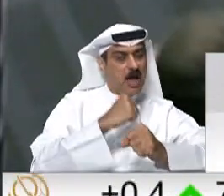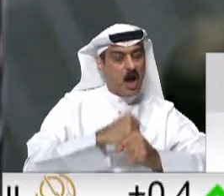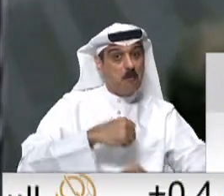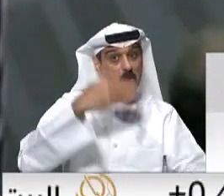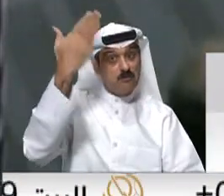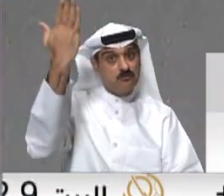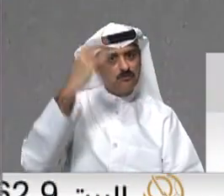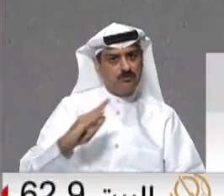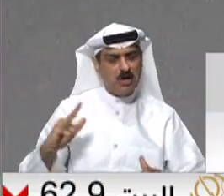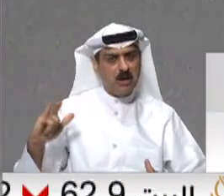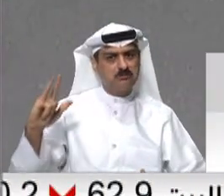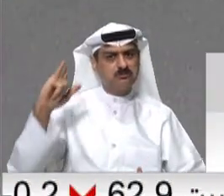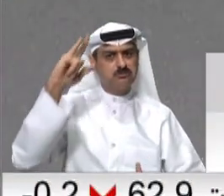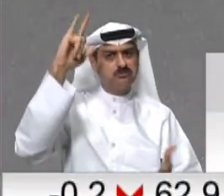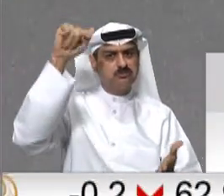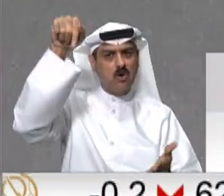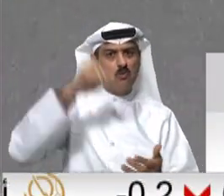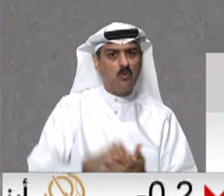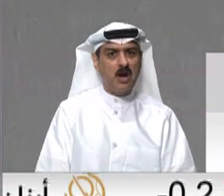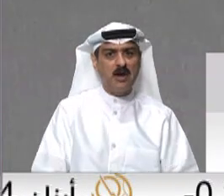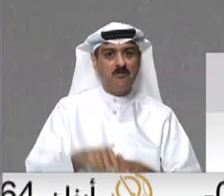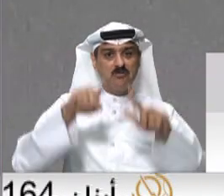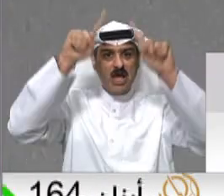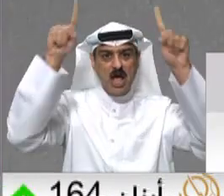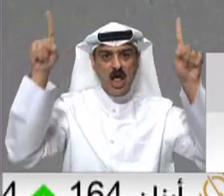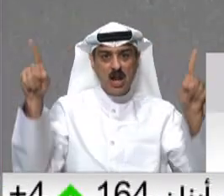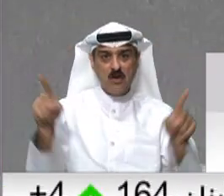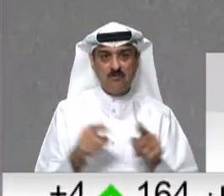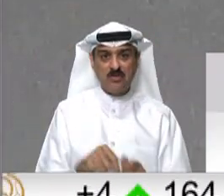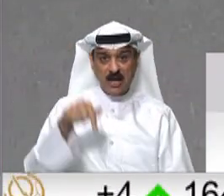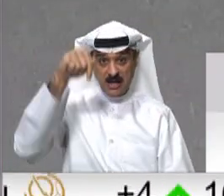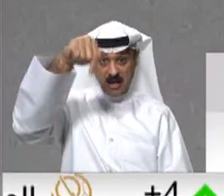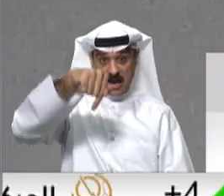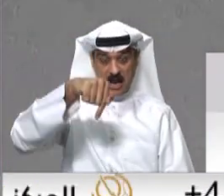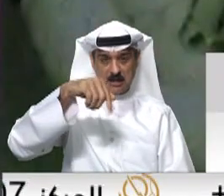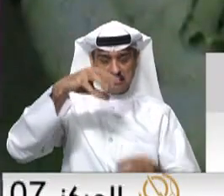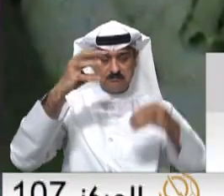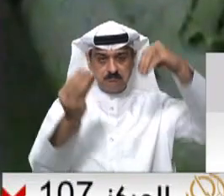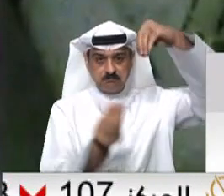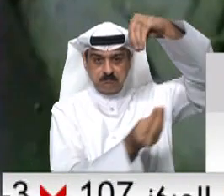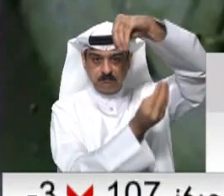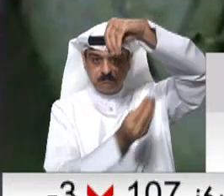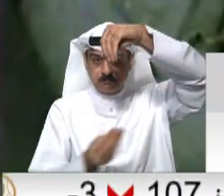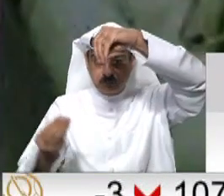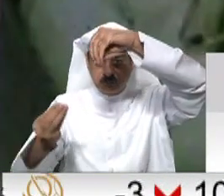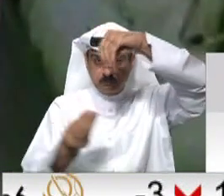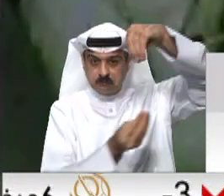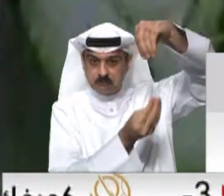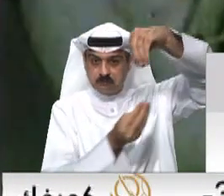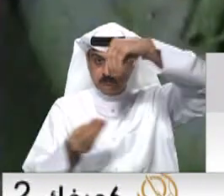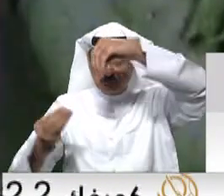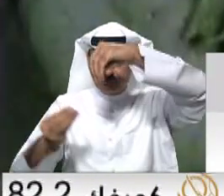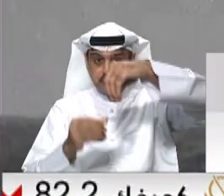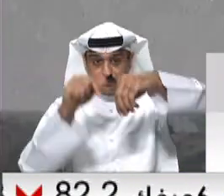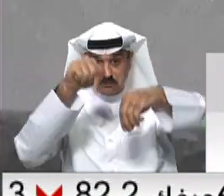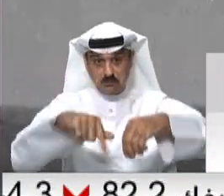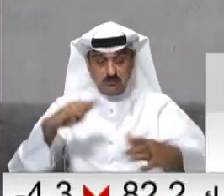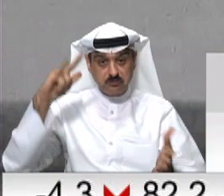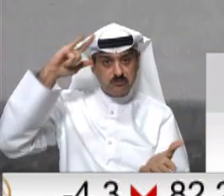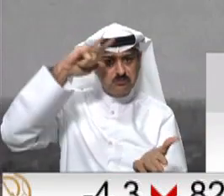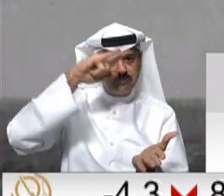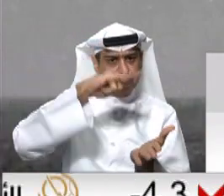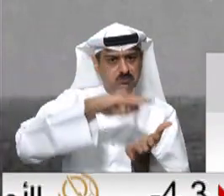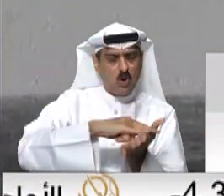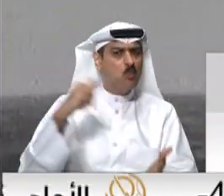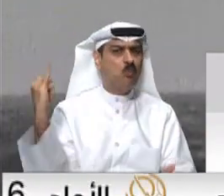البشريه العلميه والحضاريه عماله هبوط مركبه دراغون التي تقل نادي وزملاء على الارض شكلت لحظه